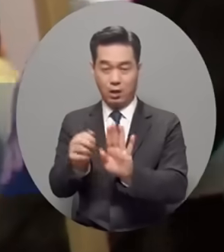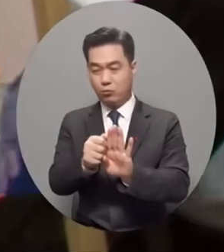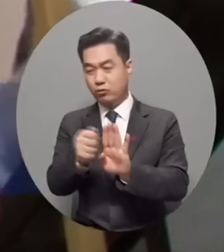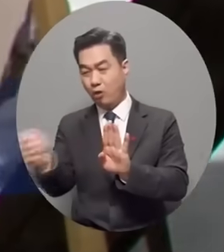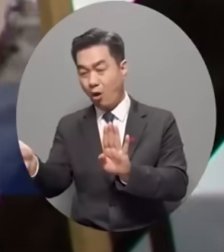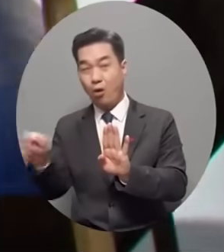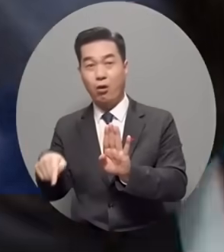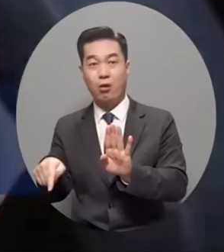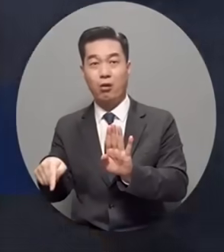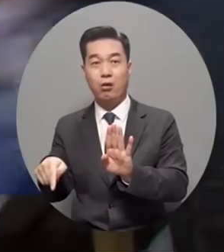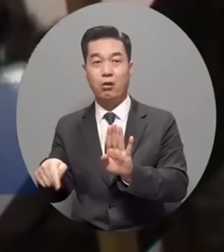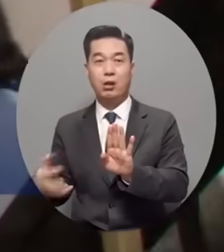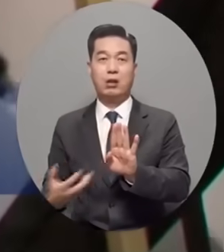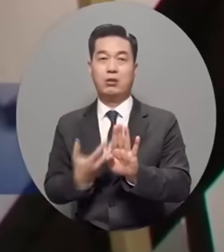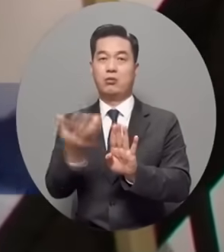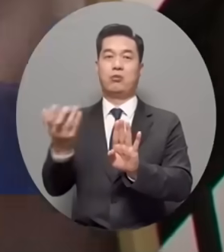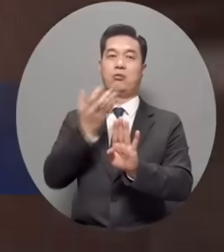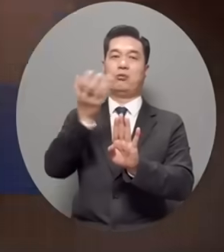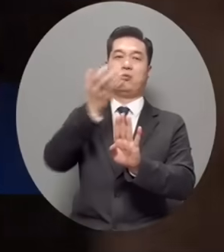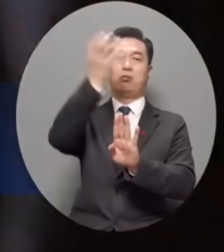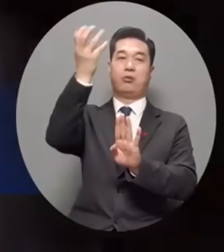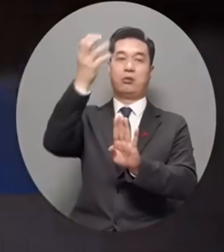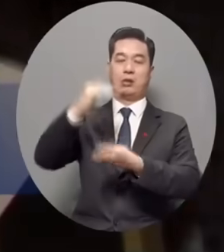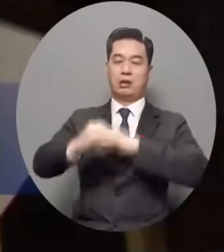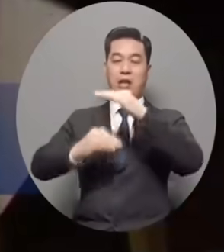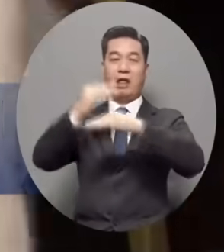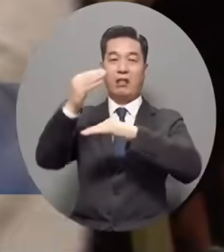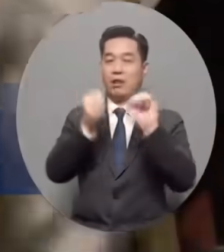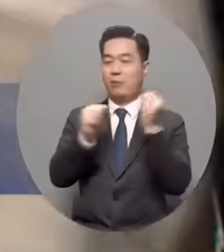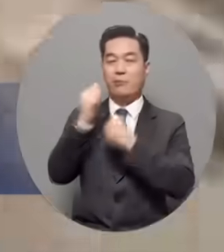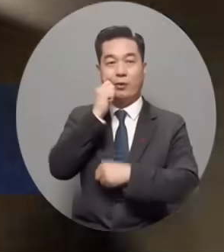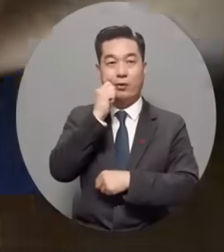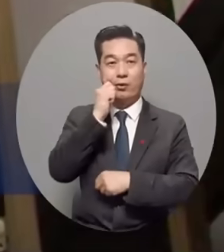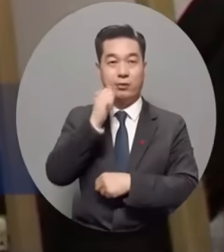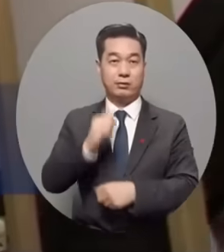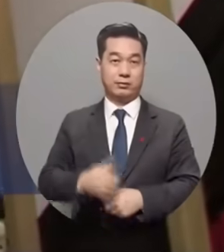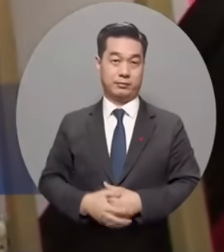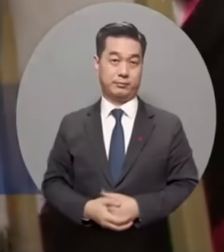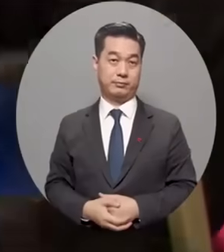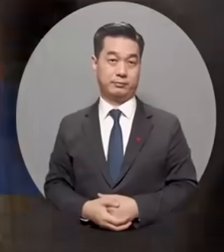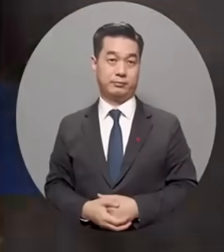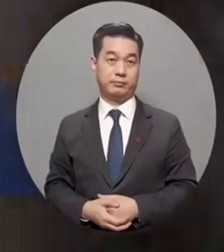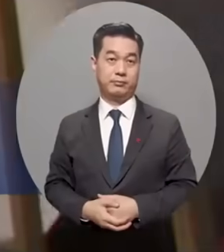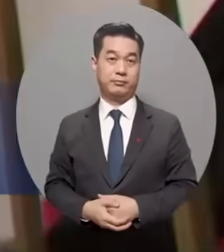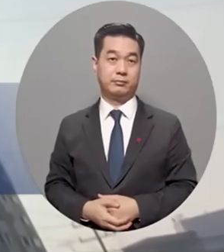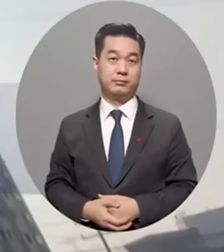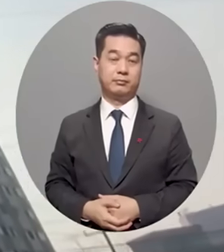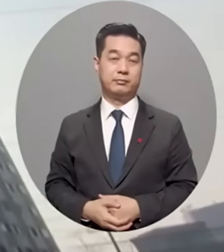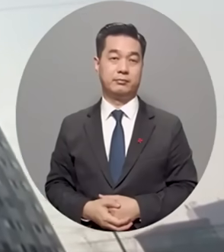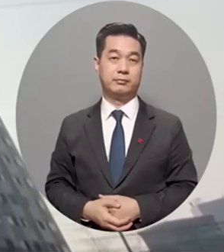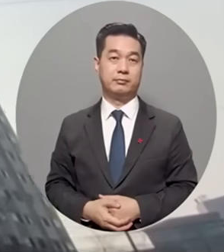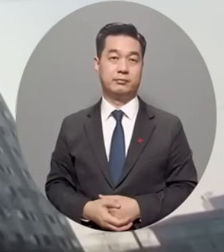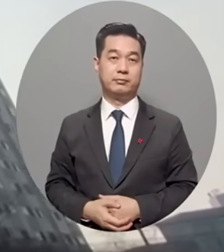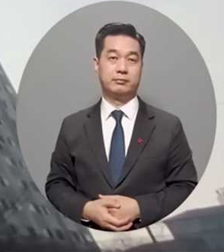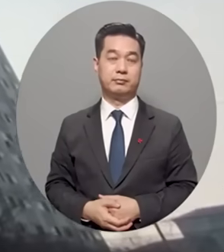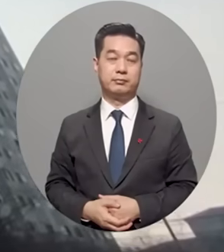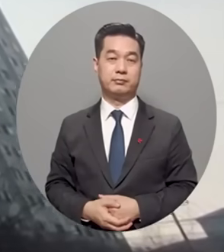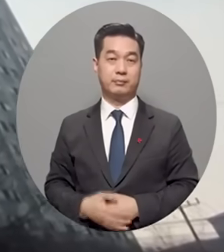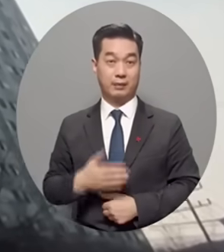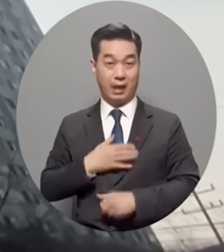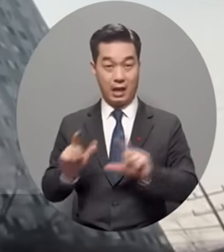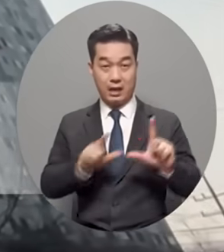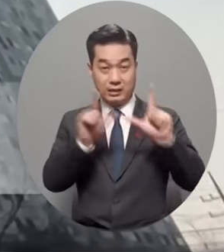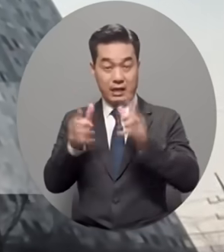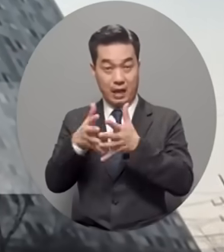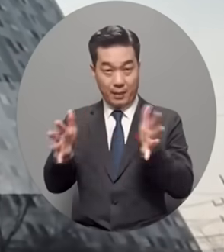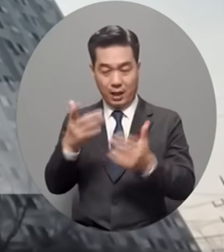열어놨다라고 한다면 이 연기는 계단으로 가버리면 대피 계단으로는 대피할 수가 없어요. 그래서 감옥이 돼버리죠. 내가 사는 아파트에